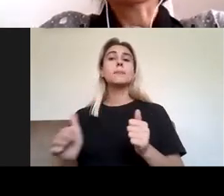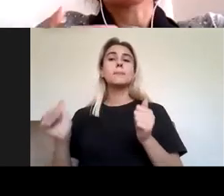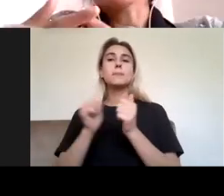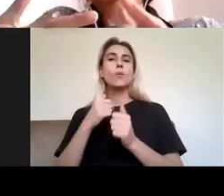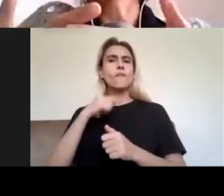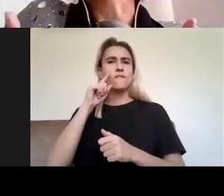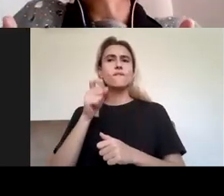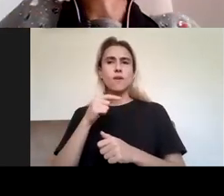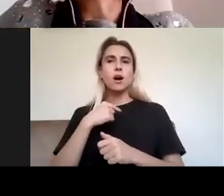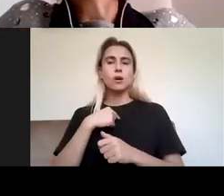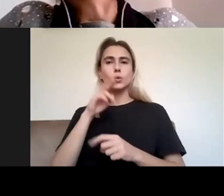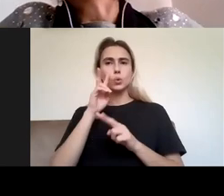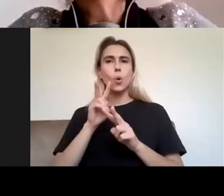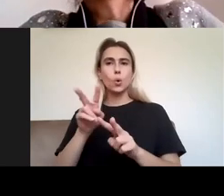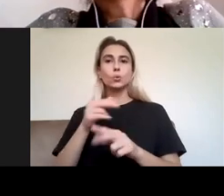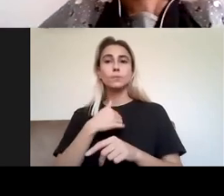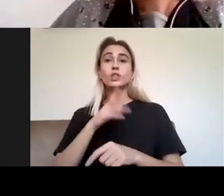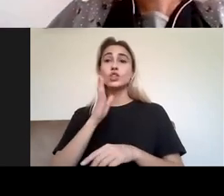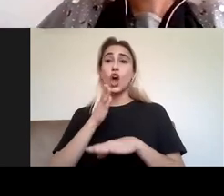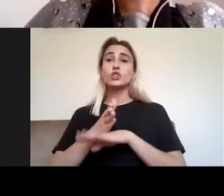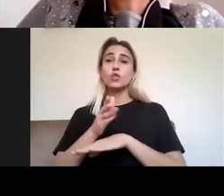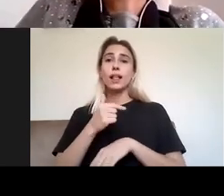fark yani şunu da gördüm ki gerçekten